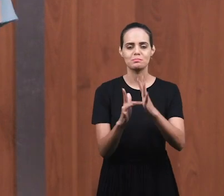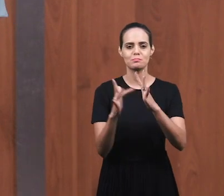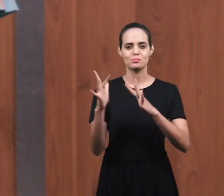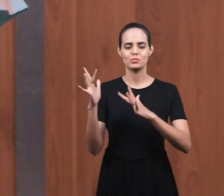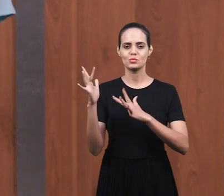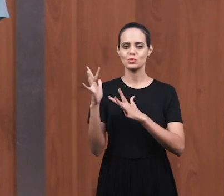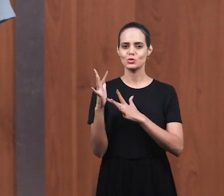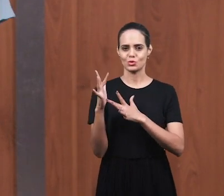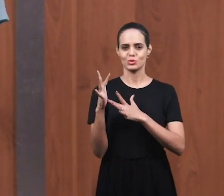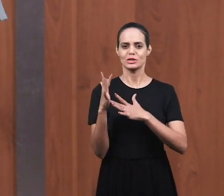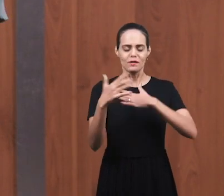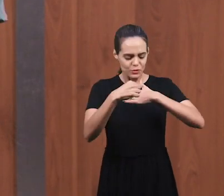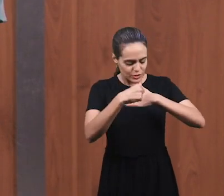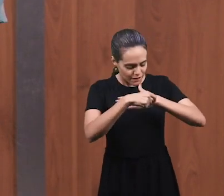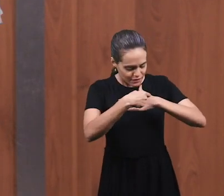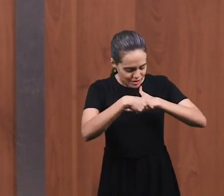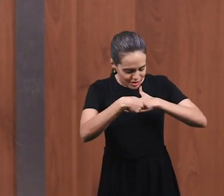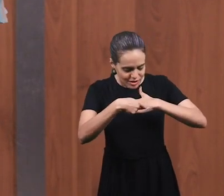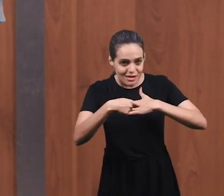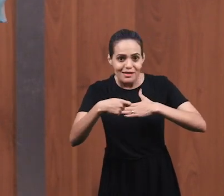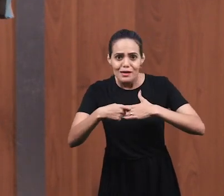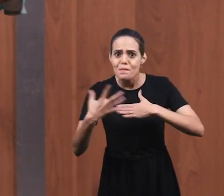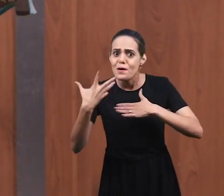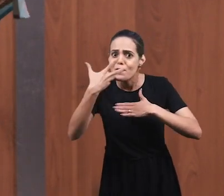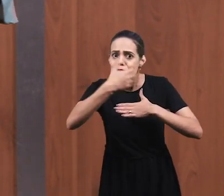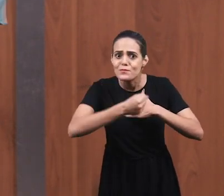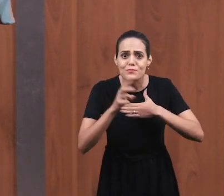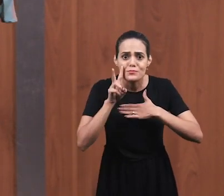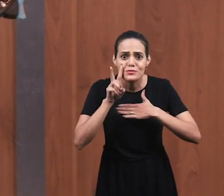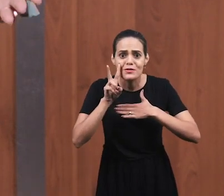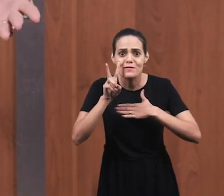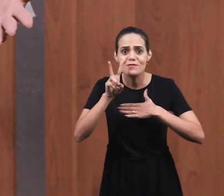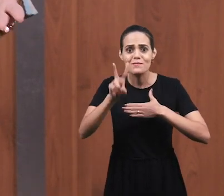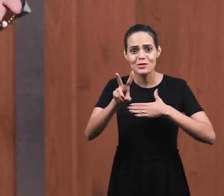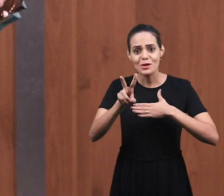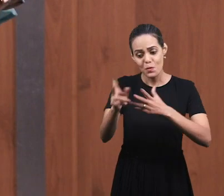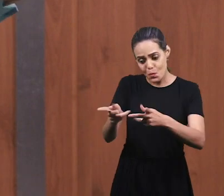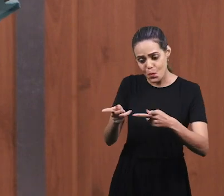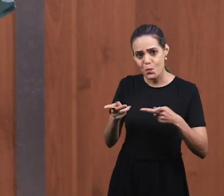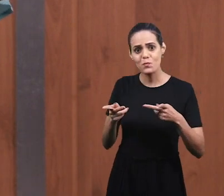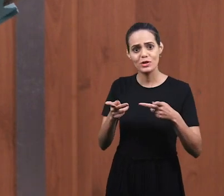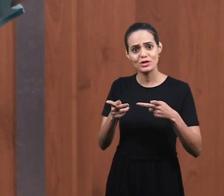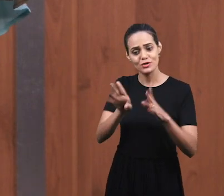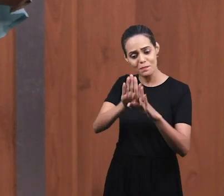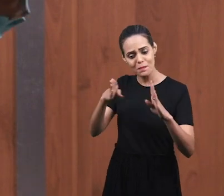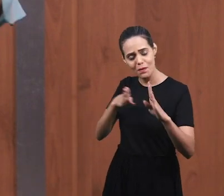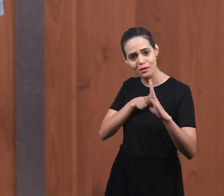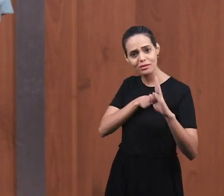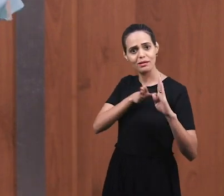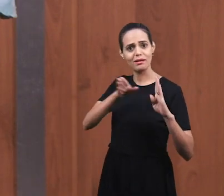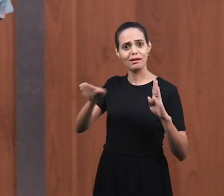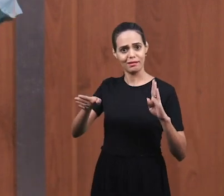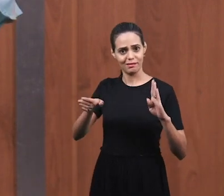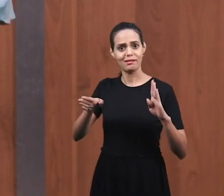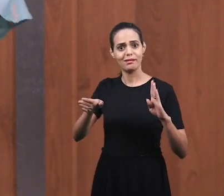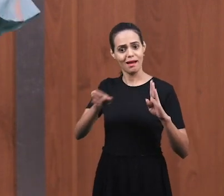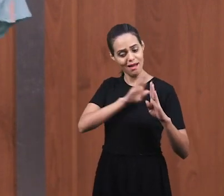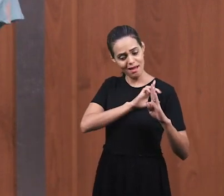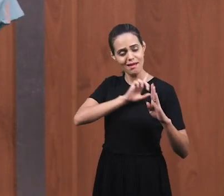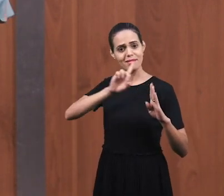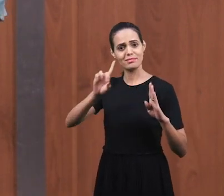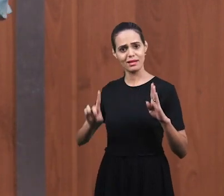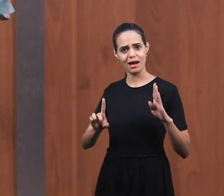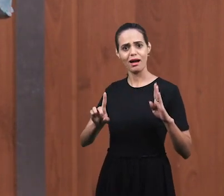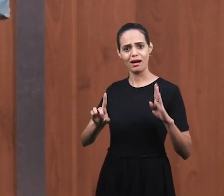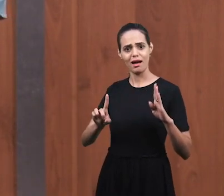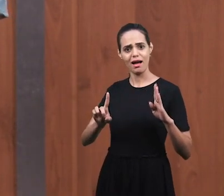du sang de Jésus. Cette borderie si merveilleuse était une invitation pour entrer par cette porte et avoir accès à